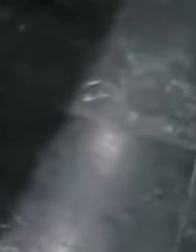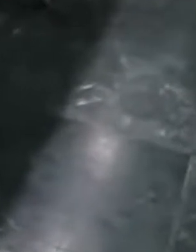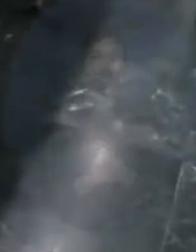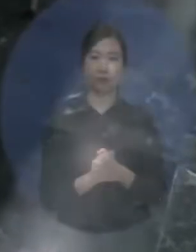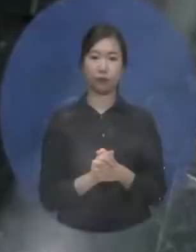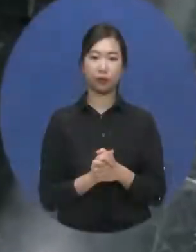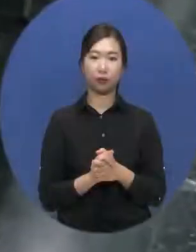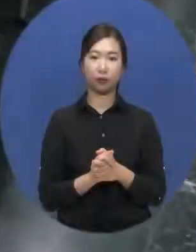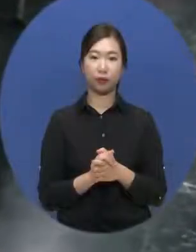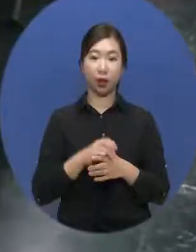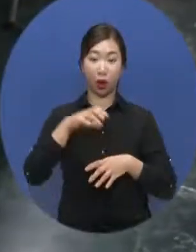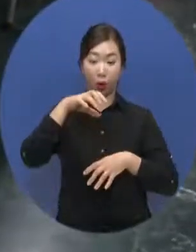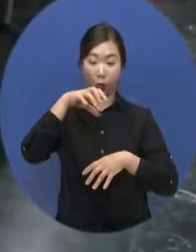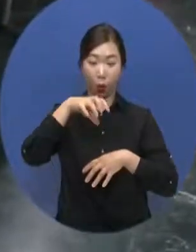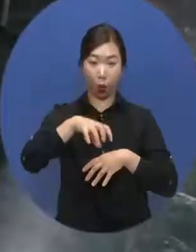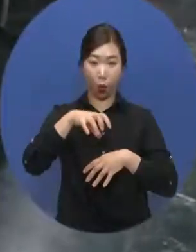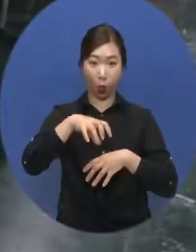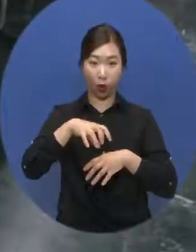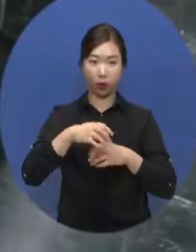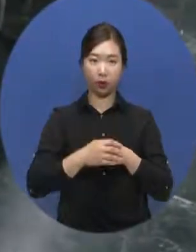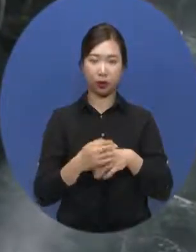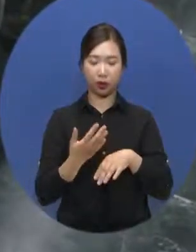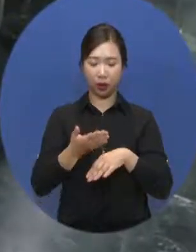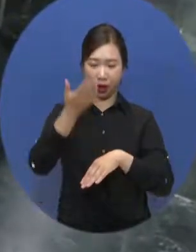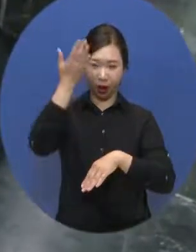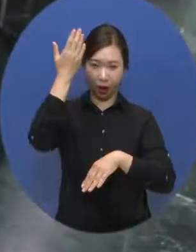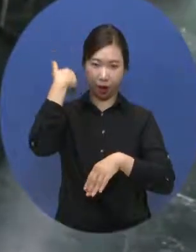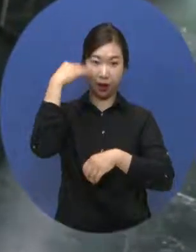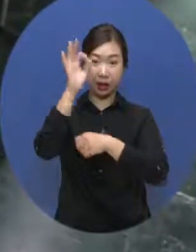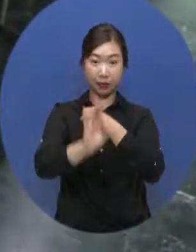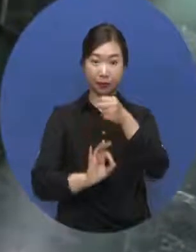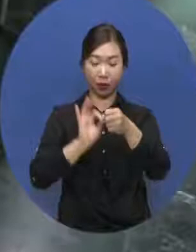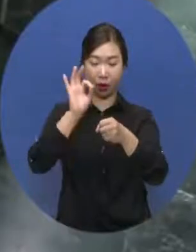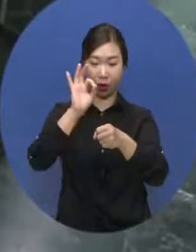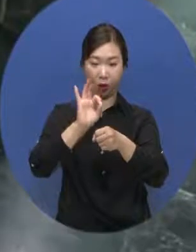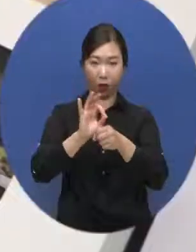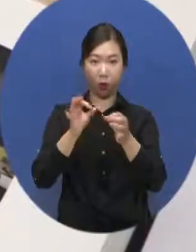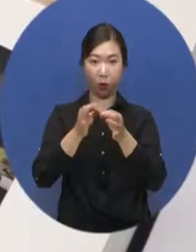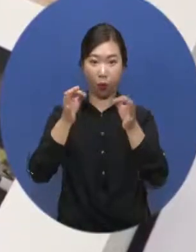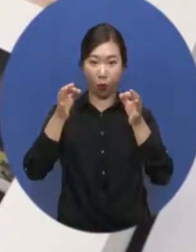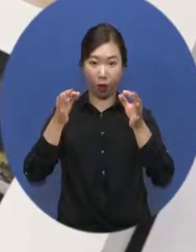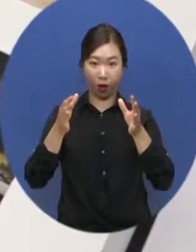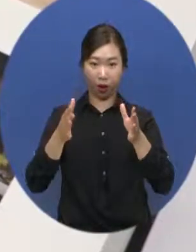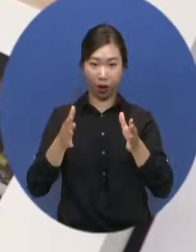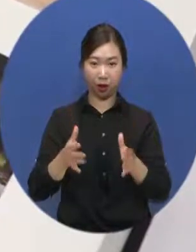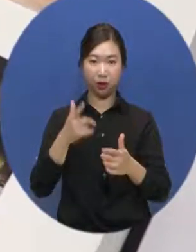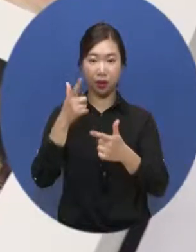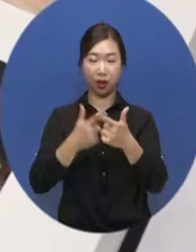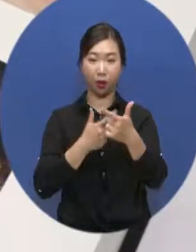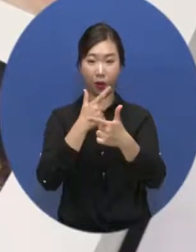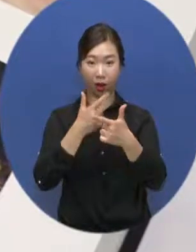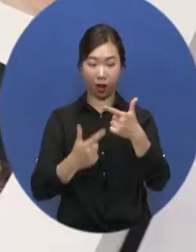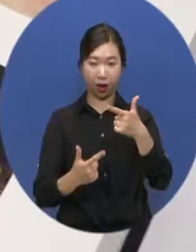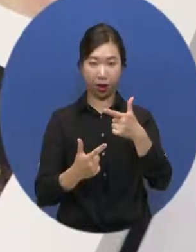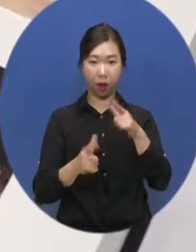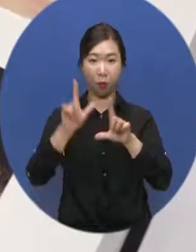늠내홀 입구 앞에는 지난 10년간의 다도 경연대회 역사를 엿볼 수 있었는데요.